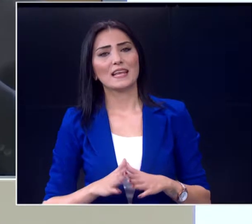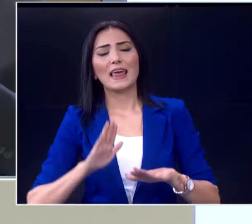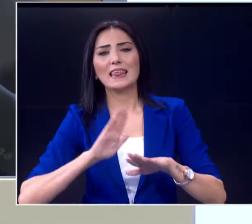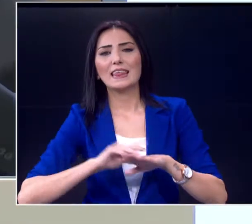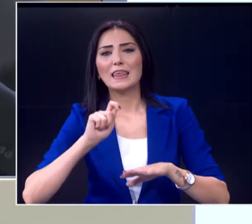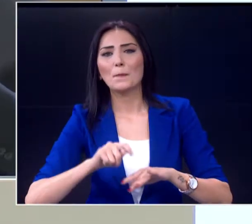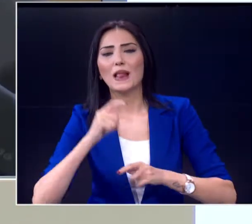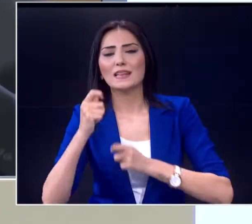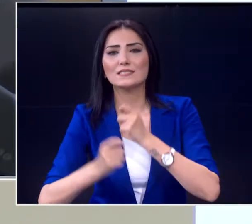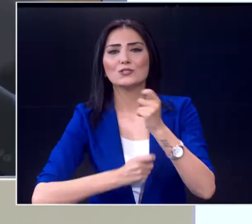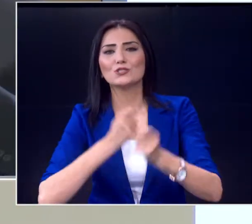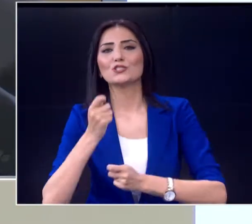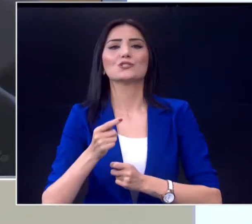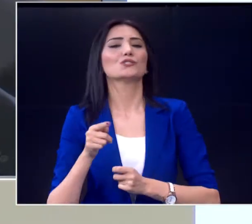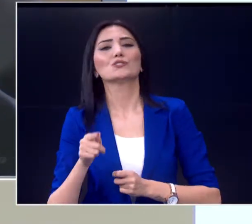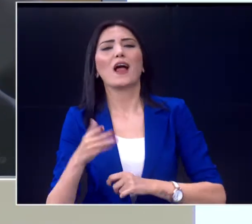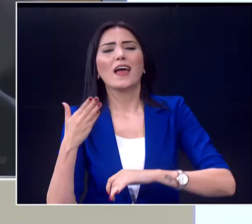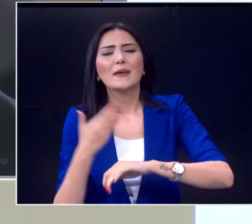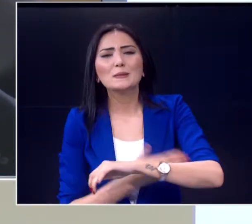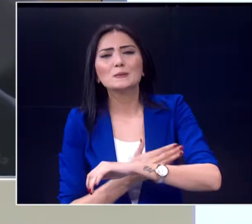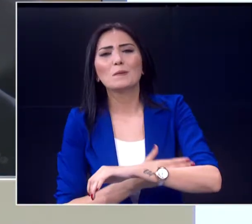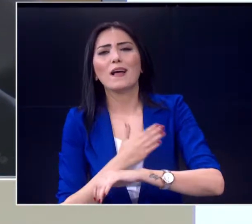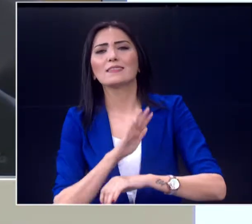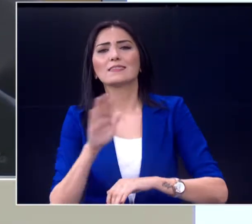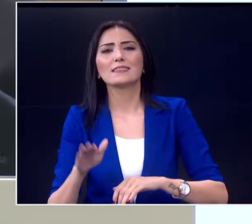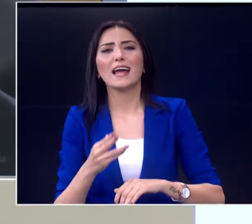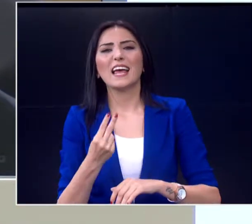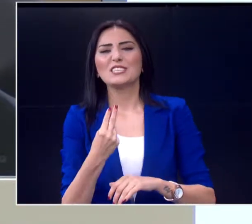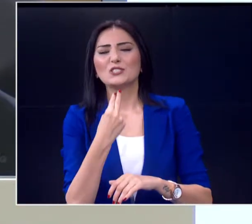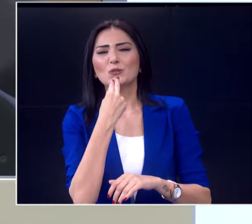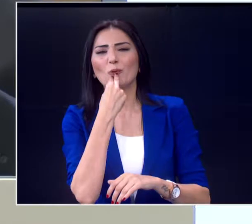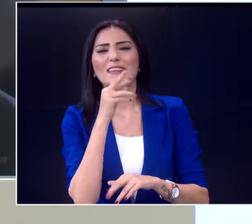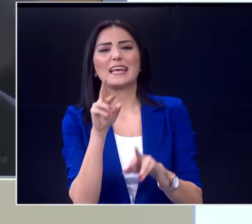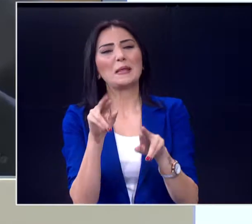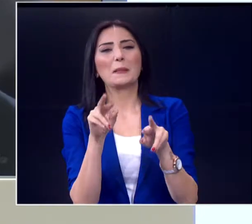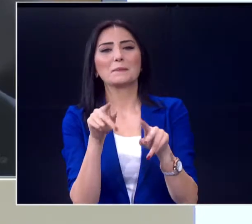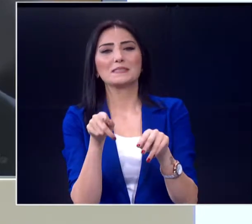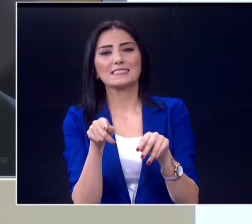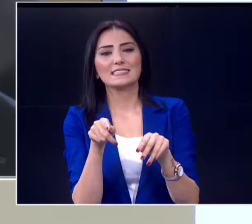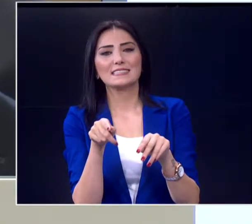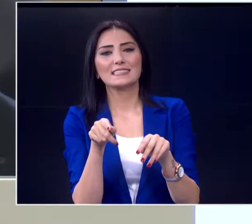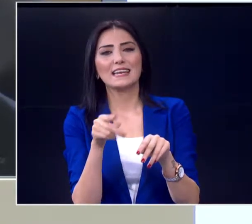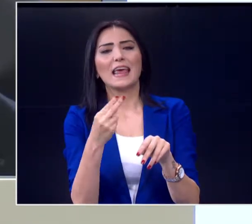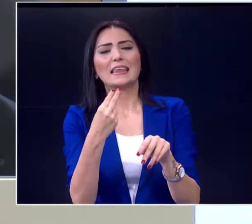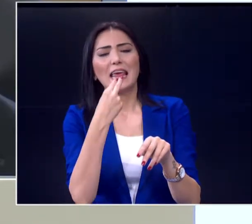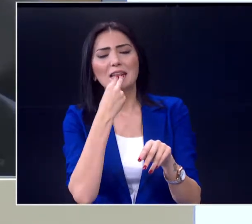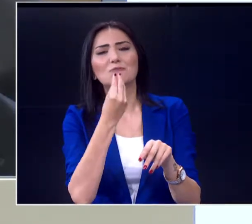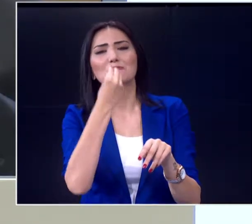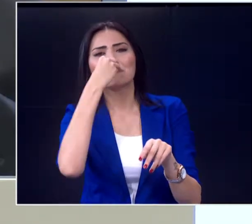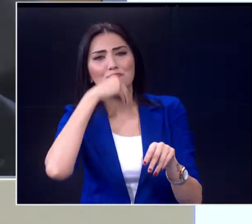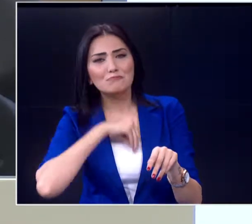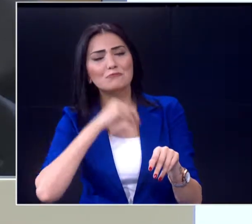Yapılan işler, hizmetler çikolata gibidir. Yenilir,